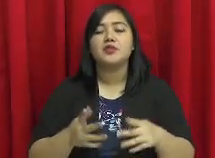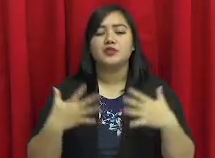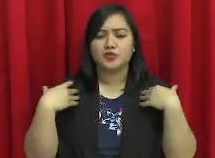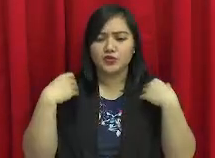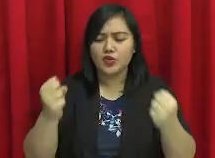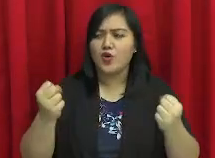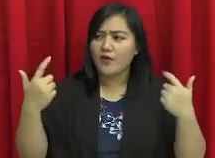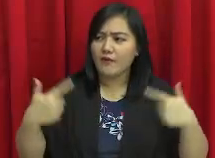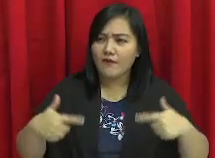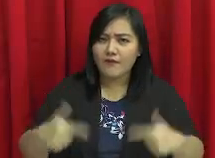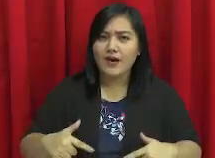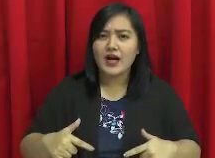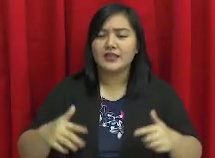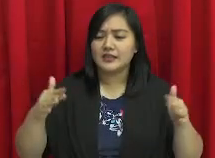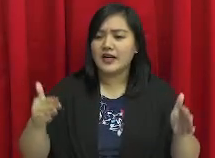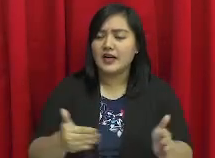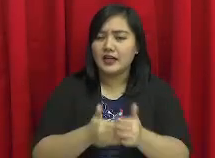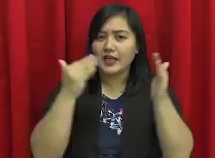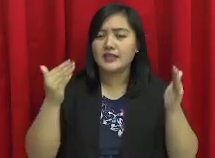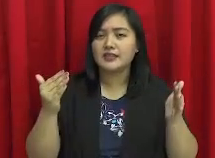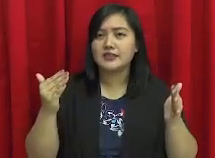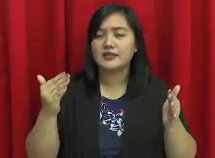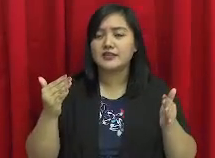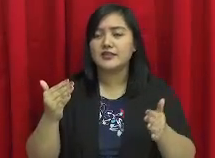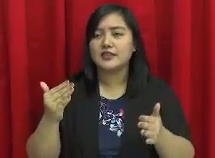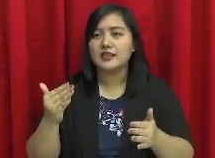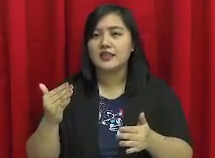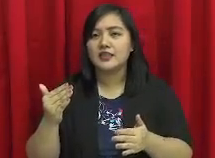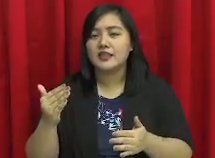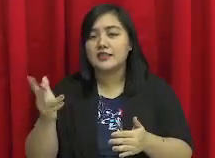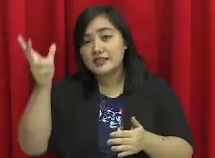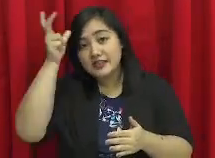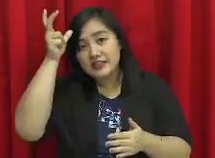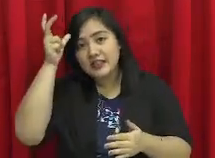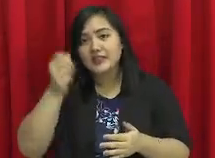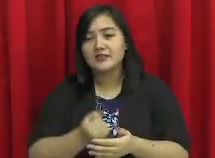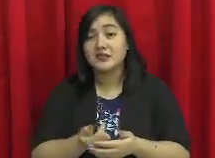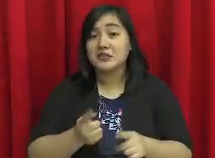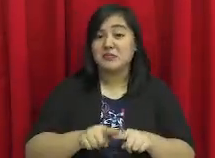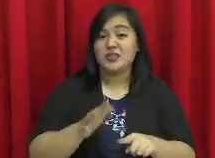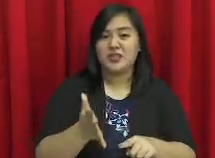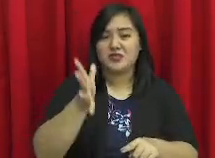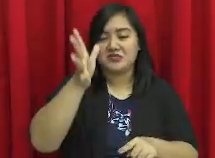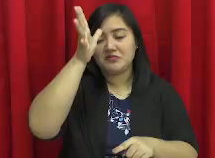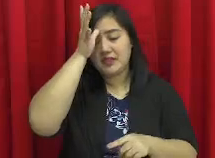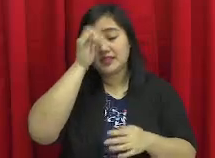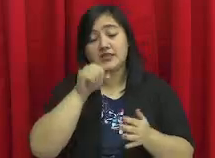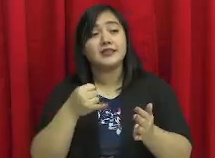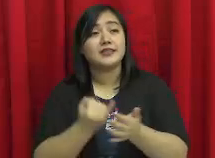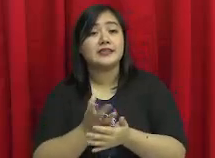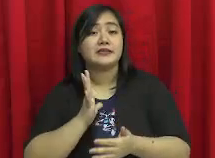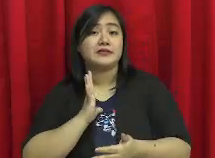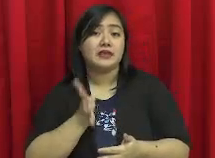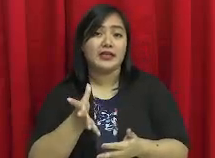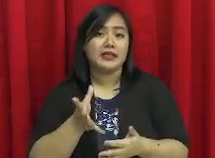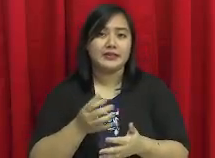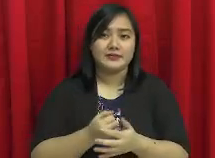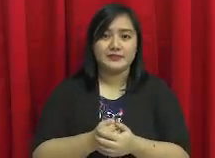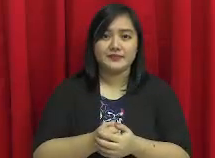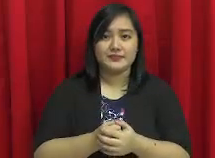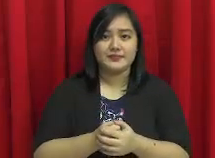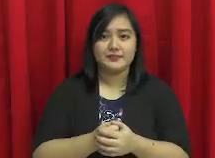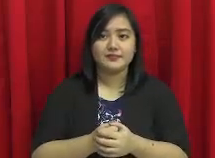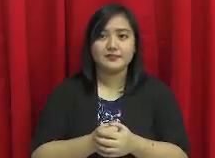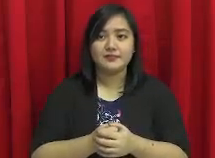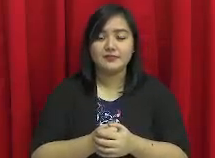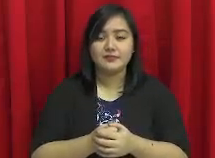tayong panlasa sa soul winning, panlasa sa visit. Nako, dadamay tayo, nalalayo. Anyways, mga kapatid, sa susunod,